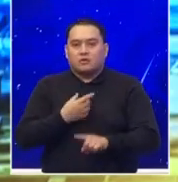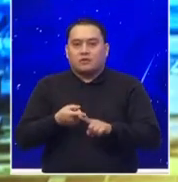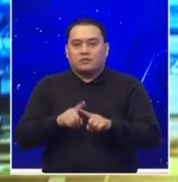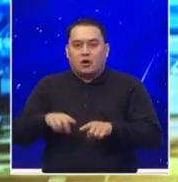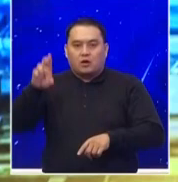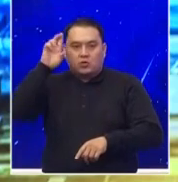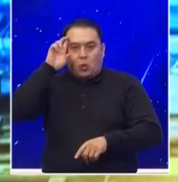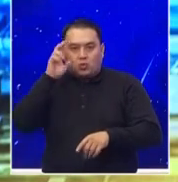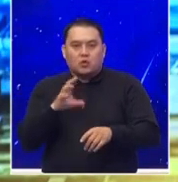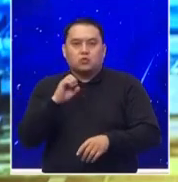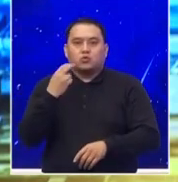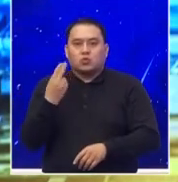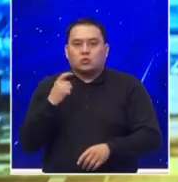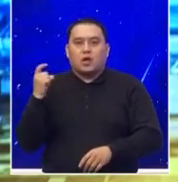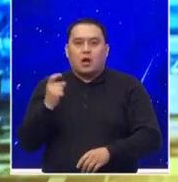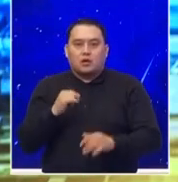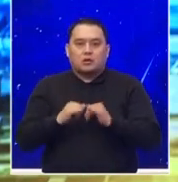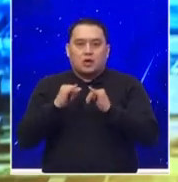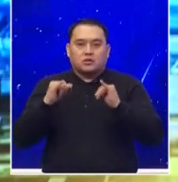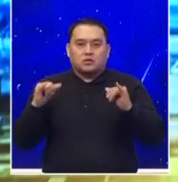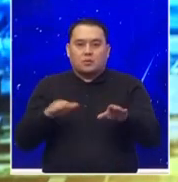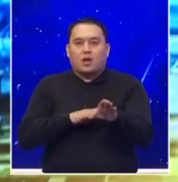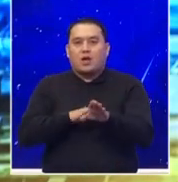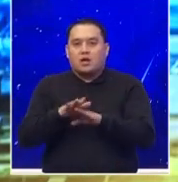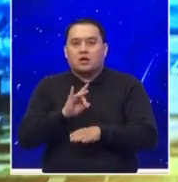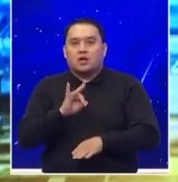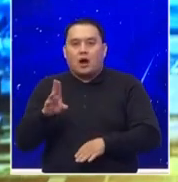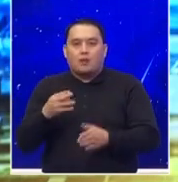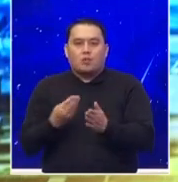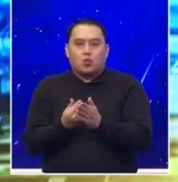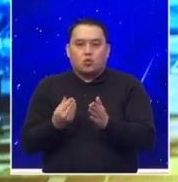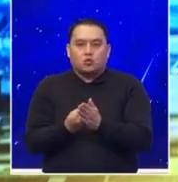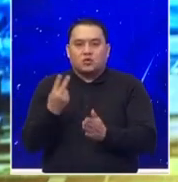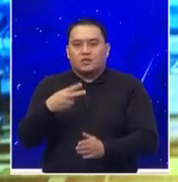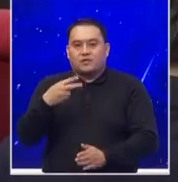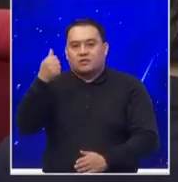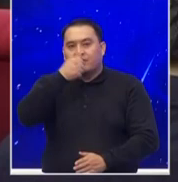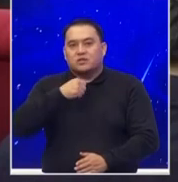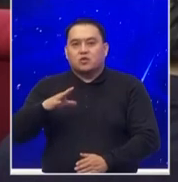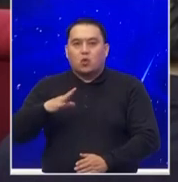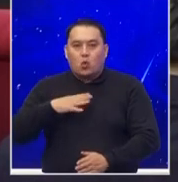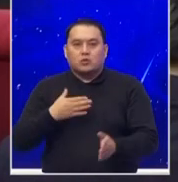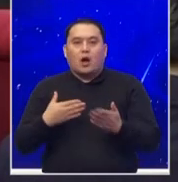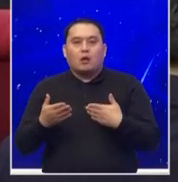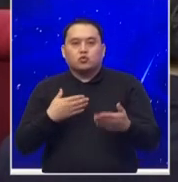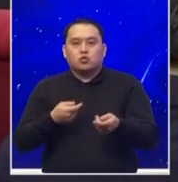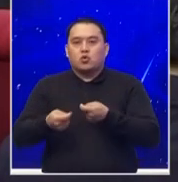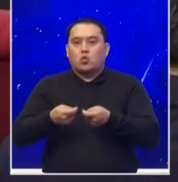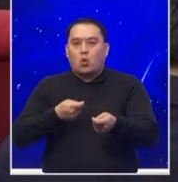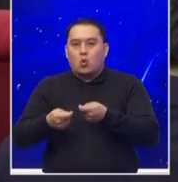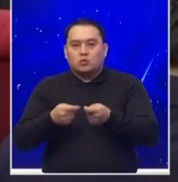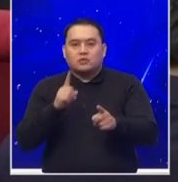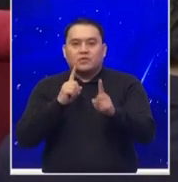страны. Итоги социально-экономического развития и исполнения республиканского бюджета за 2020 год обсудили